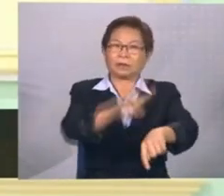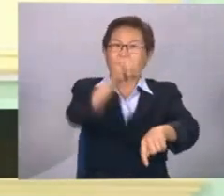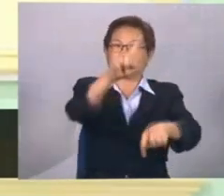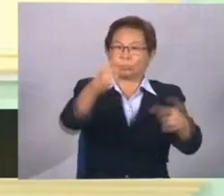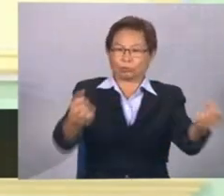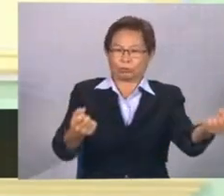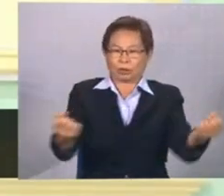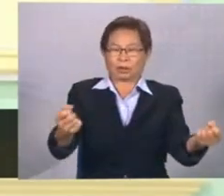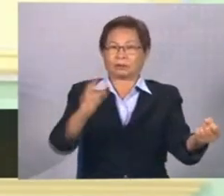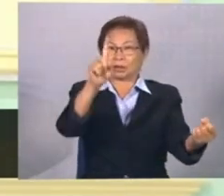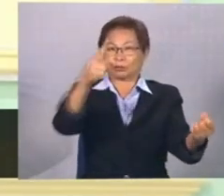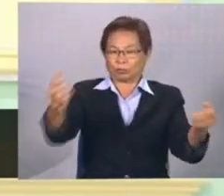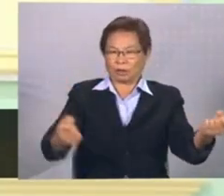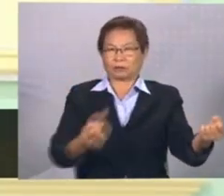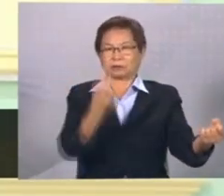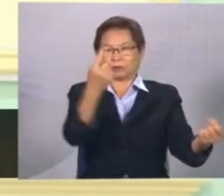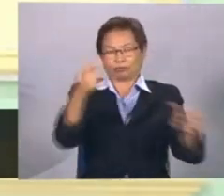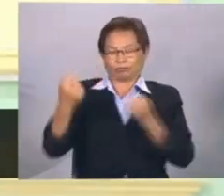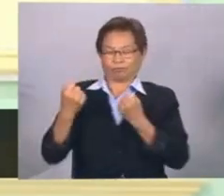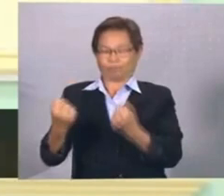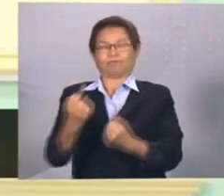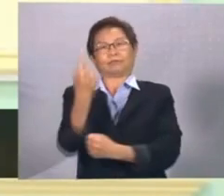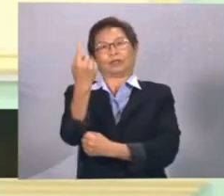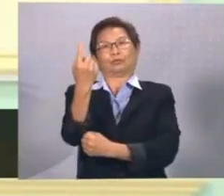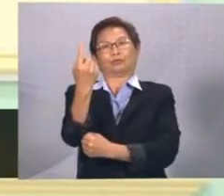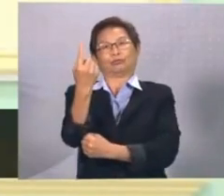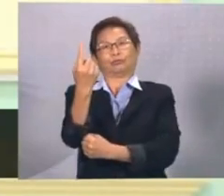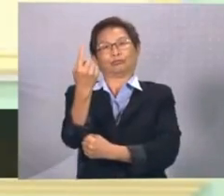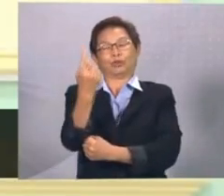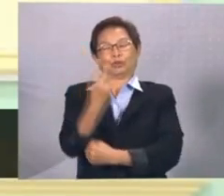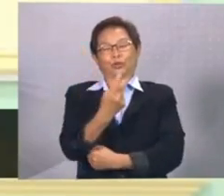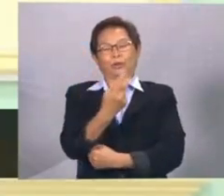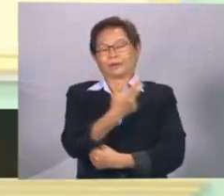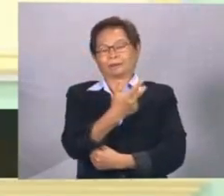untuk satu orang untuk satu kendaraan